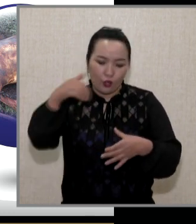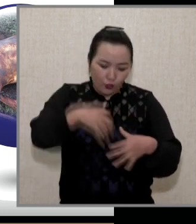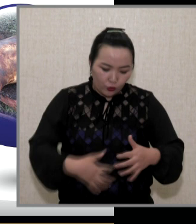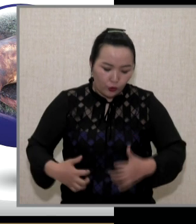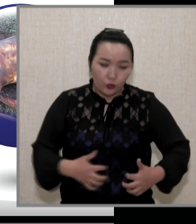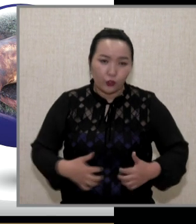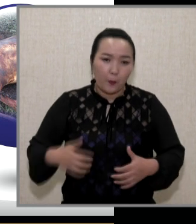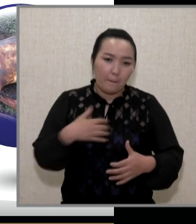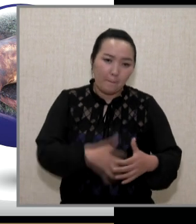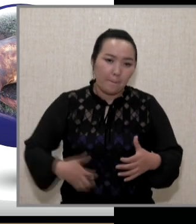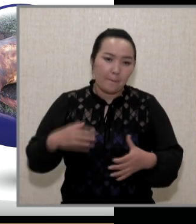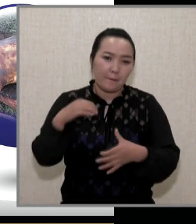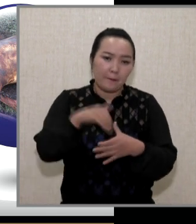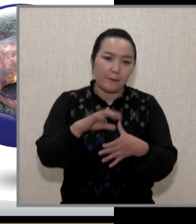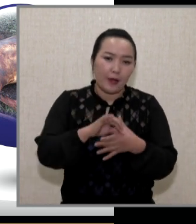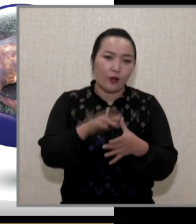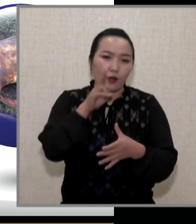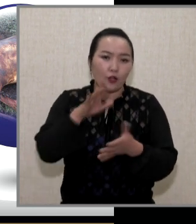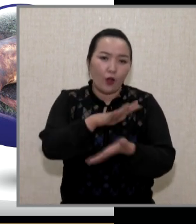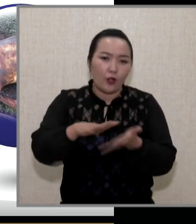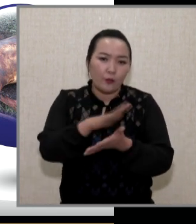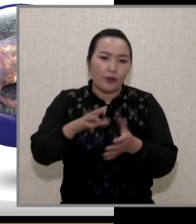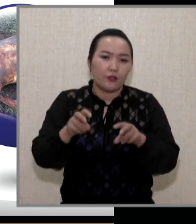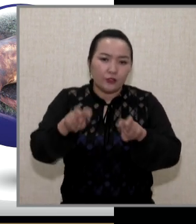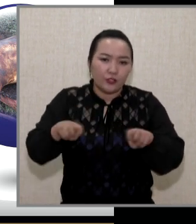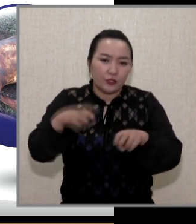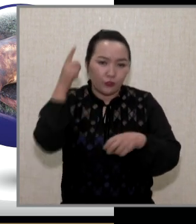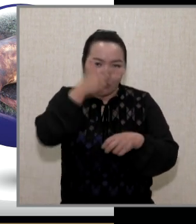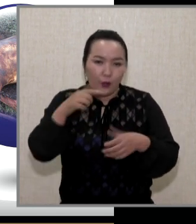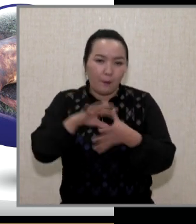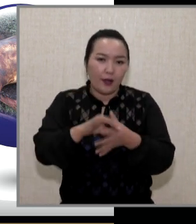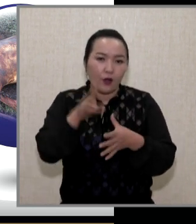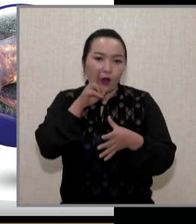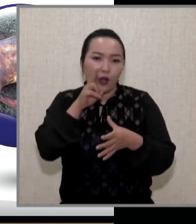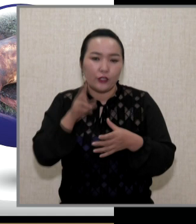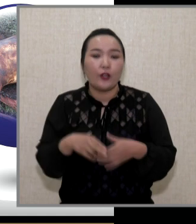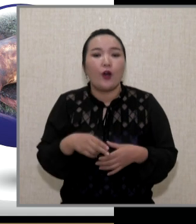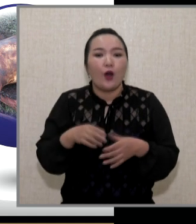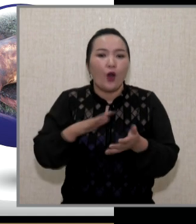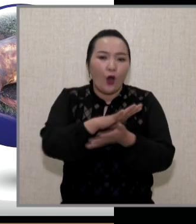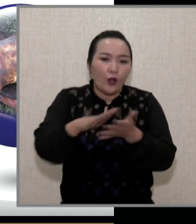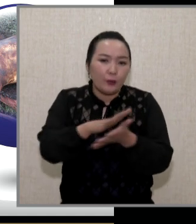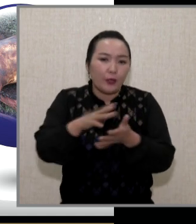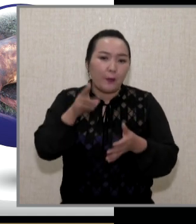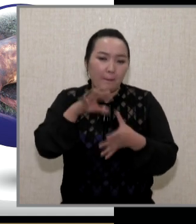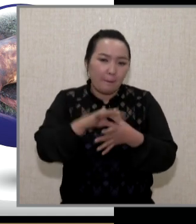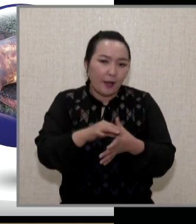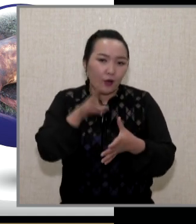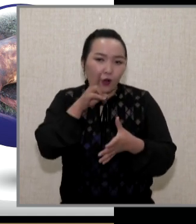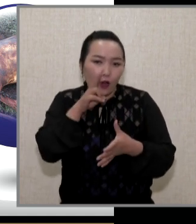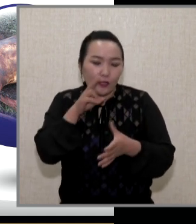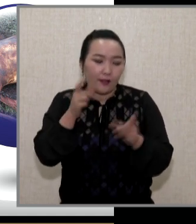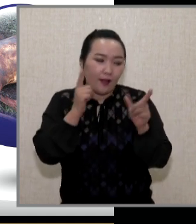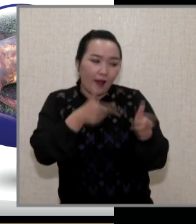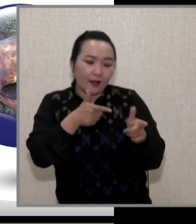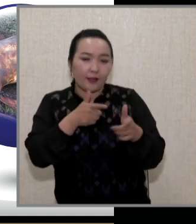махан хоол, шил толгойн хоол, холимог махан хоол, анги махан хоол гэсэн ийм үндсэн 5 хэсэгт бол махан хоолыг